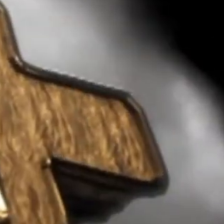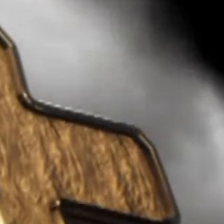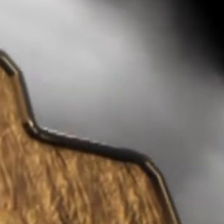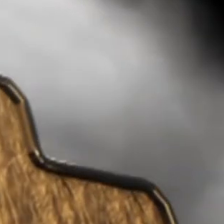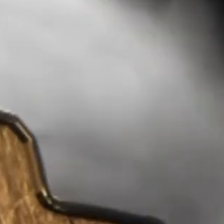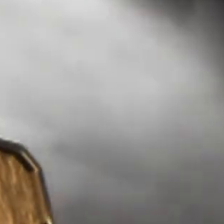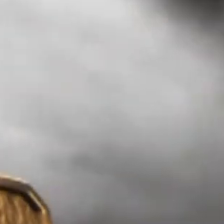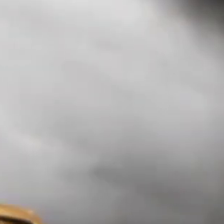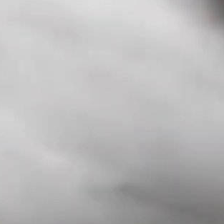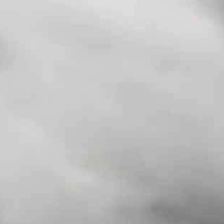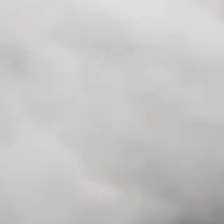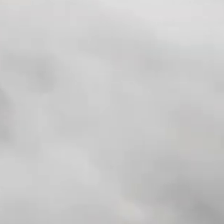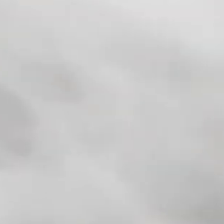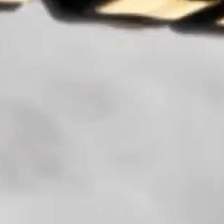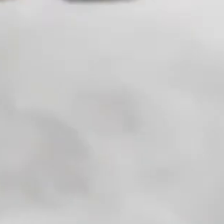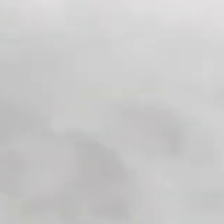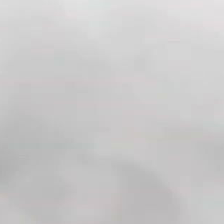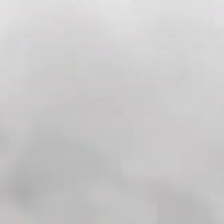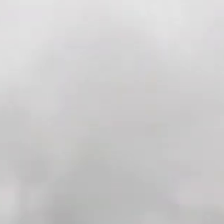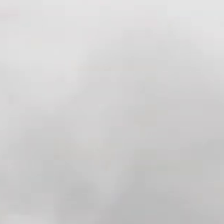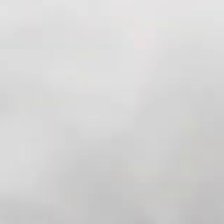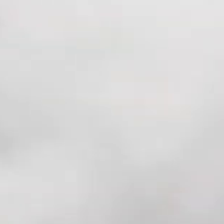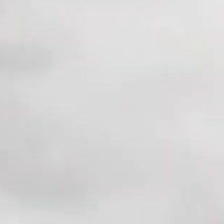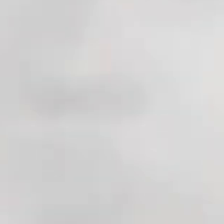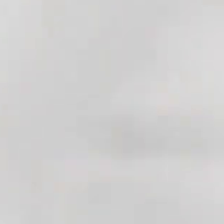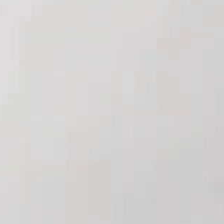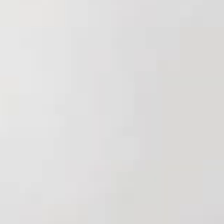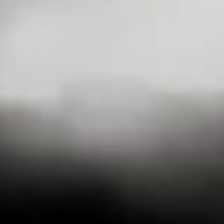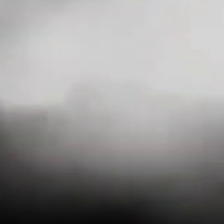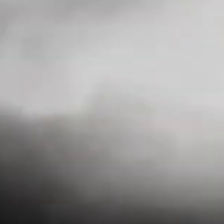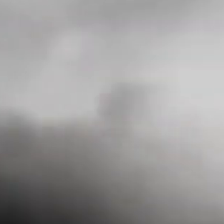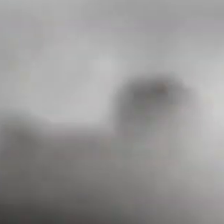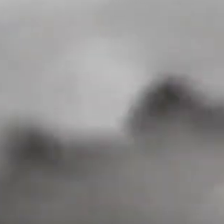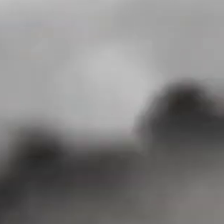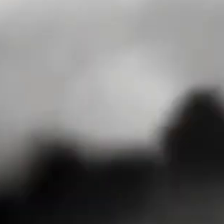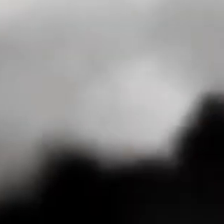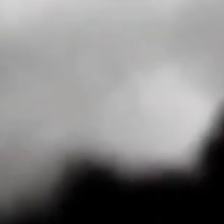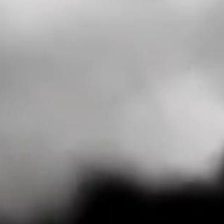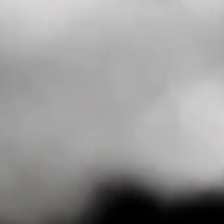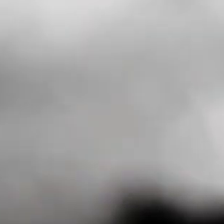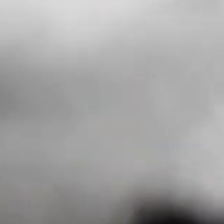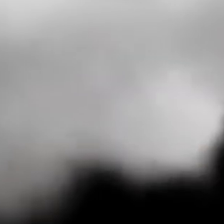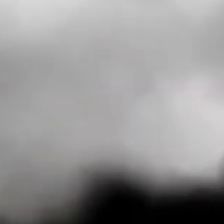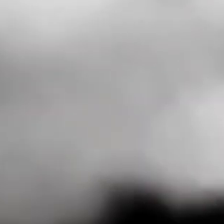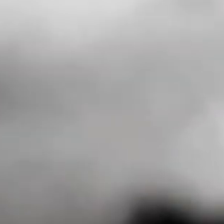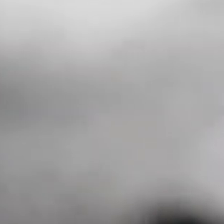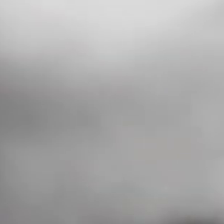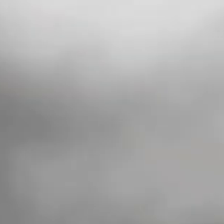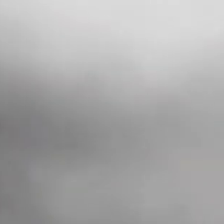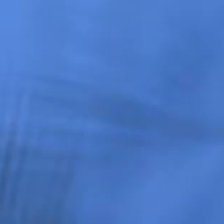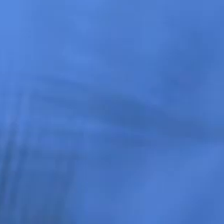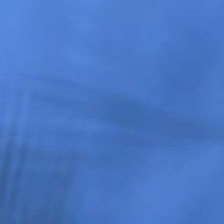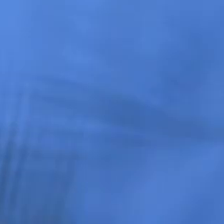matinyarara emwete tenzi wenyanza tenzinde.